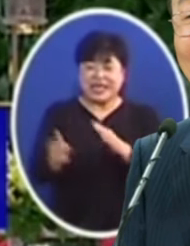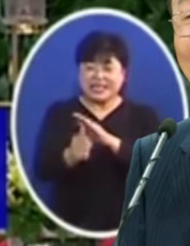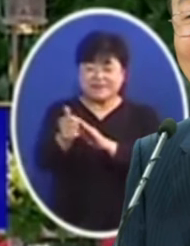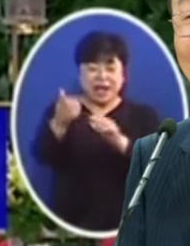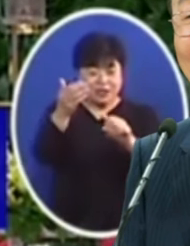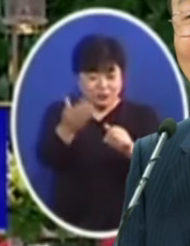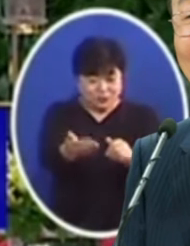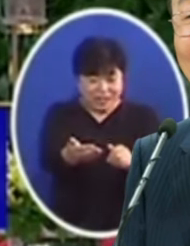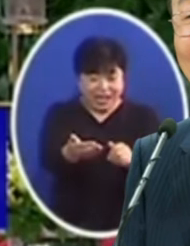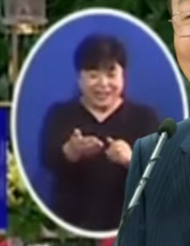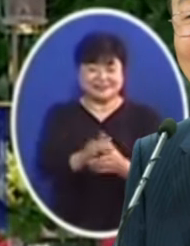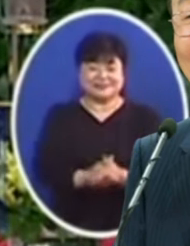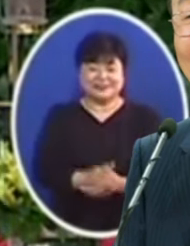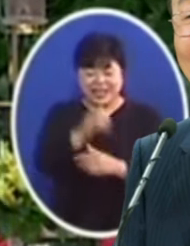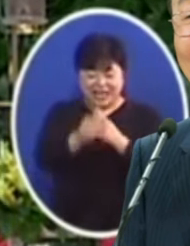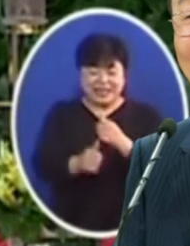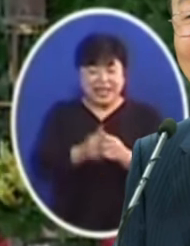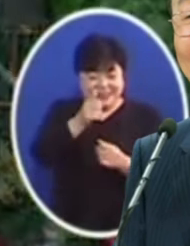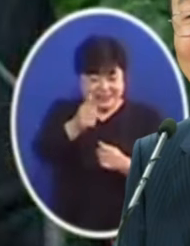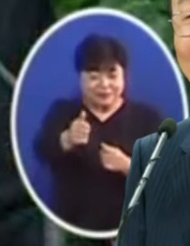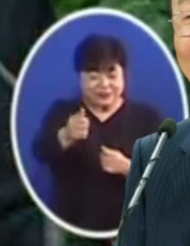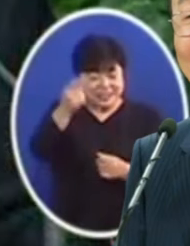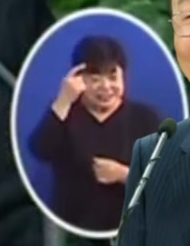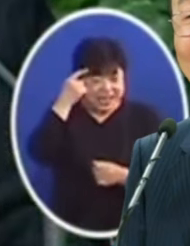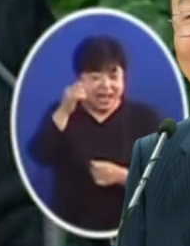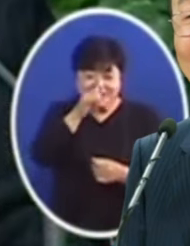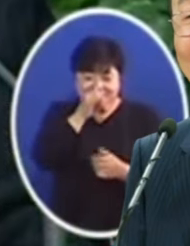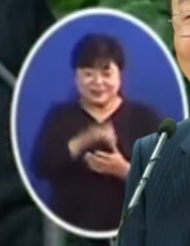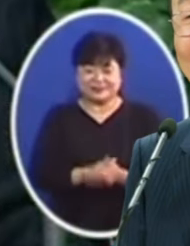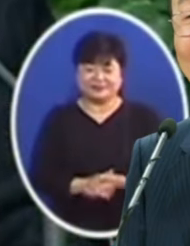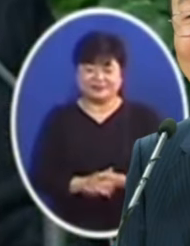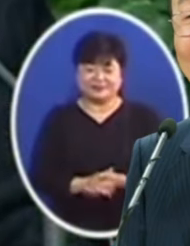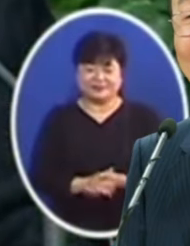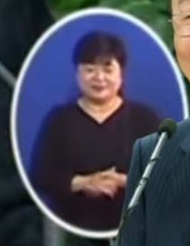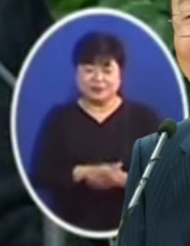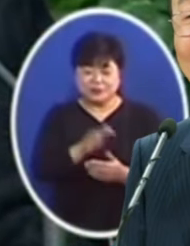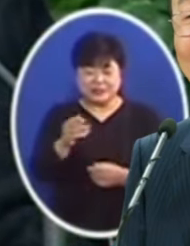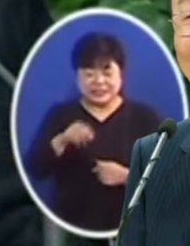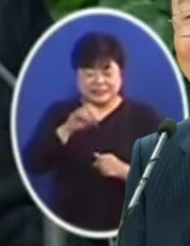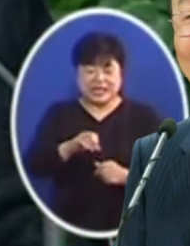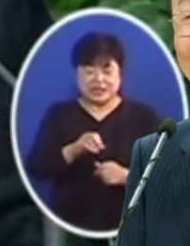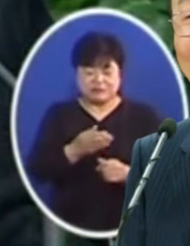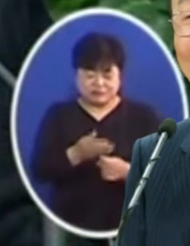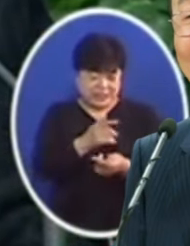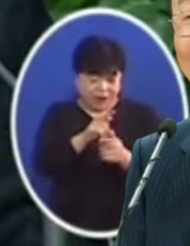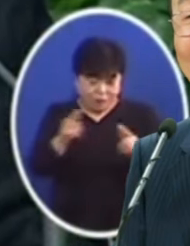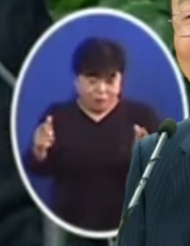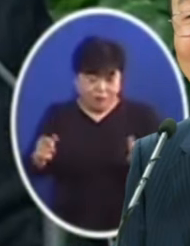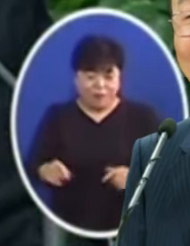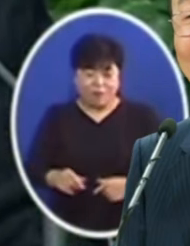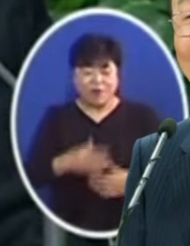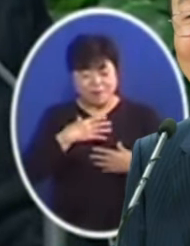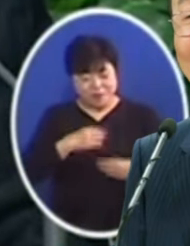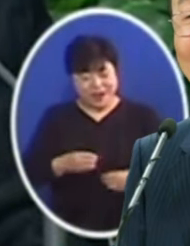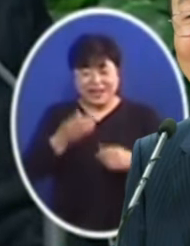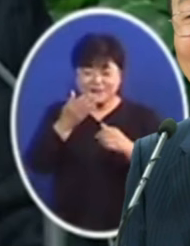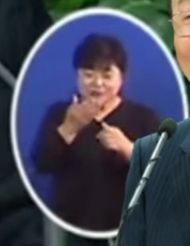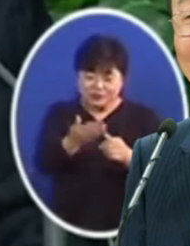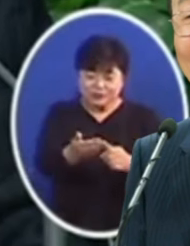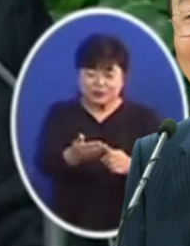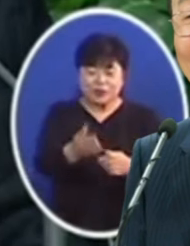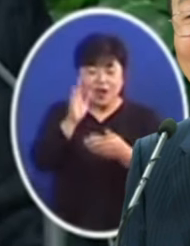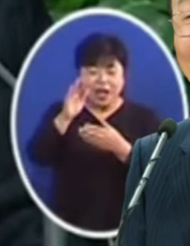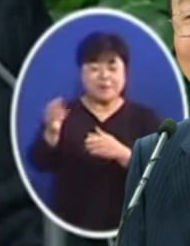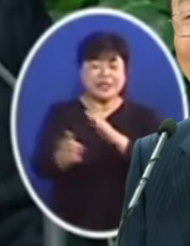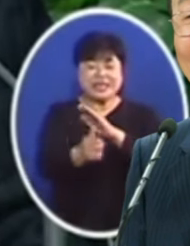주는 것이라. 하나님은 우리에 대한 생각이 있어요. 우리에게 재앙을 주는 생각이 아니라 평안을 줄 생각이요